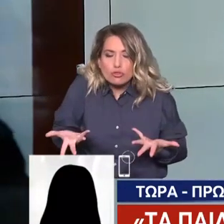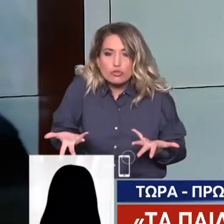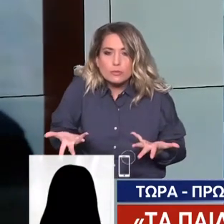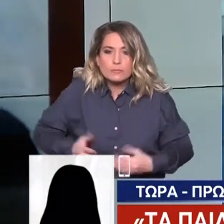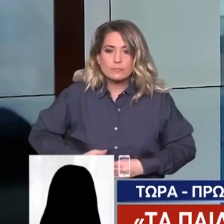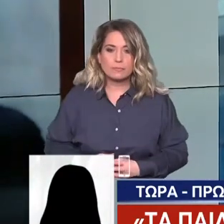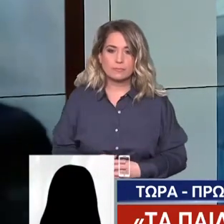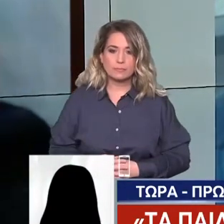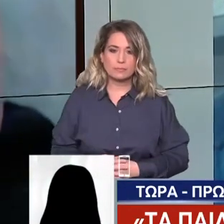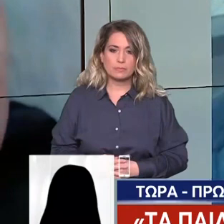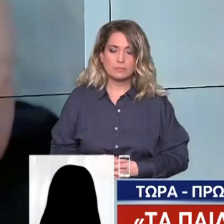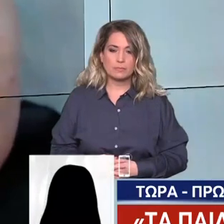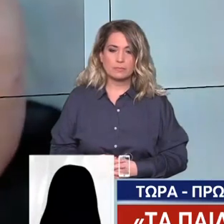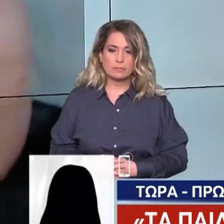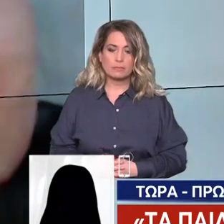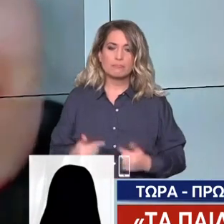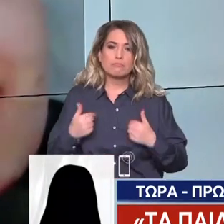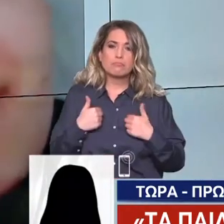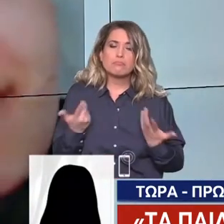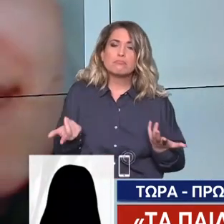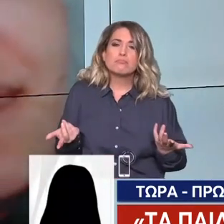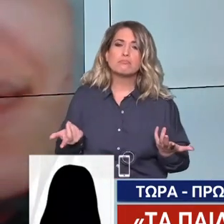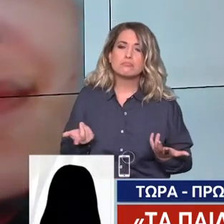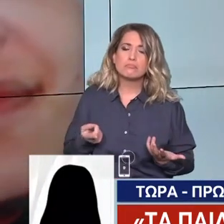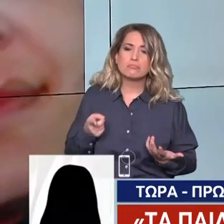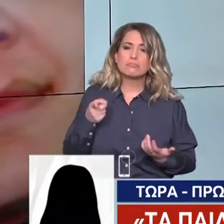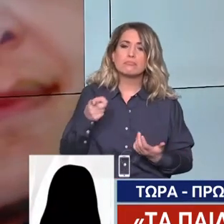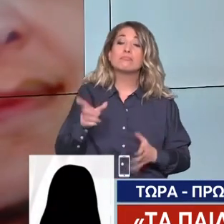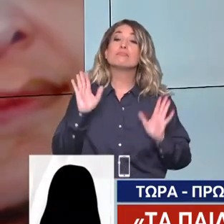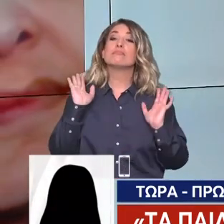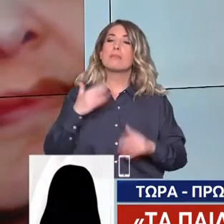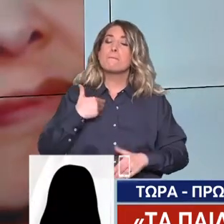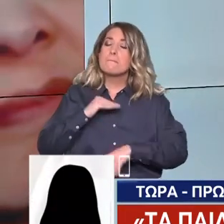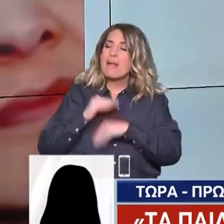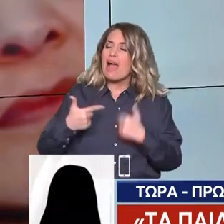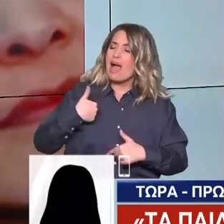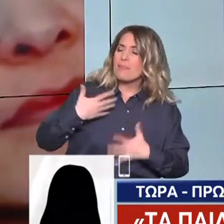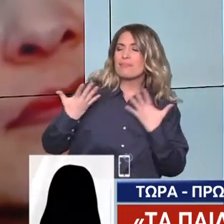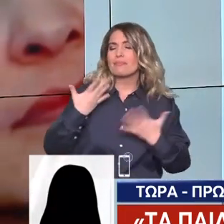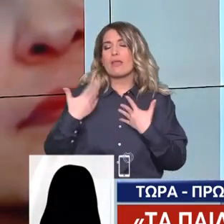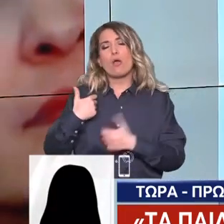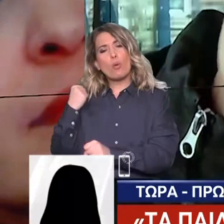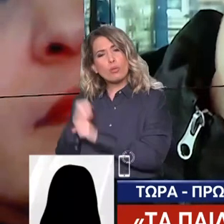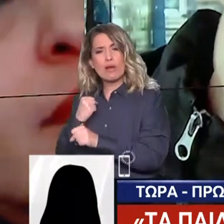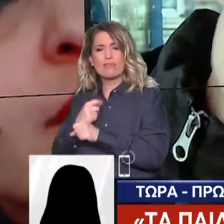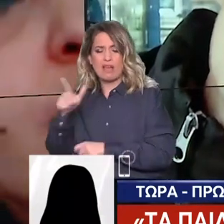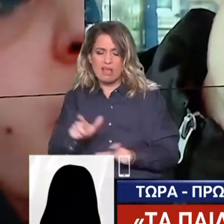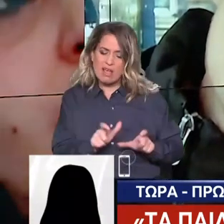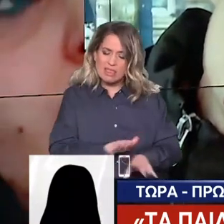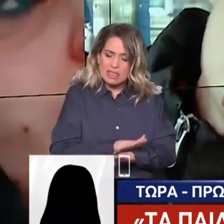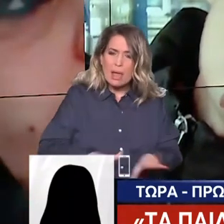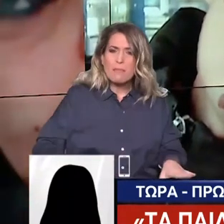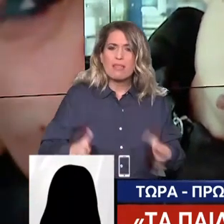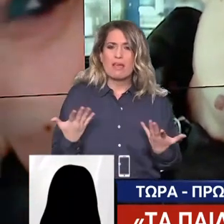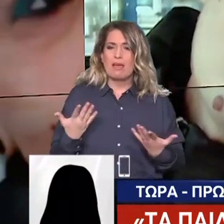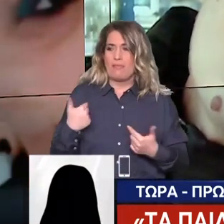Αυτός είχε φιλενάδα. Ωραία, δεν με πειραζε. Είχε τη φιλενάδα, τακτοποίησε. Τα παιδιά με ένοιαζαν. Τα παιδιά, γιατί εγώ δούλευα. Τελείωσε η